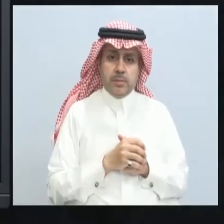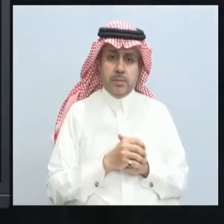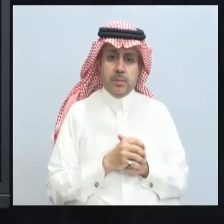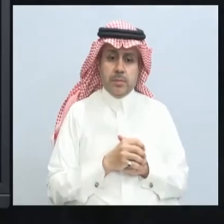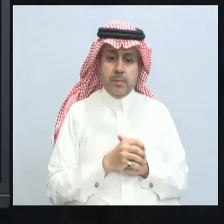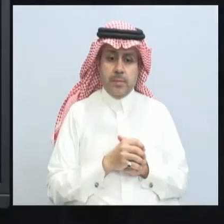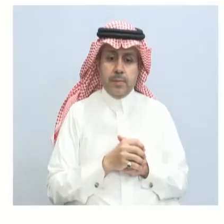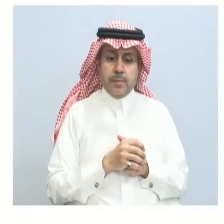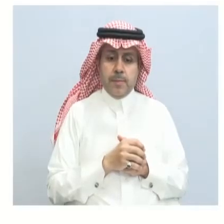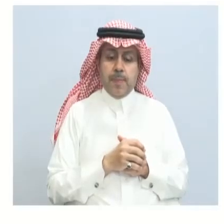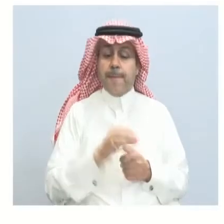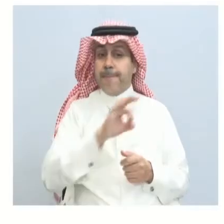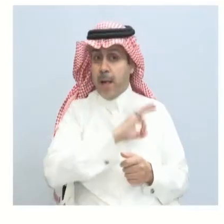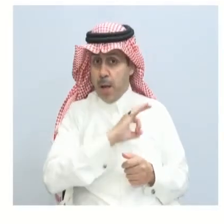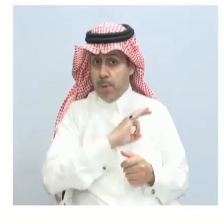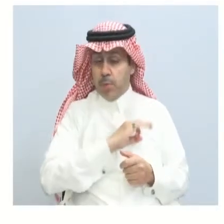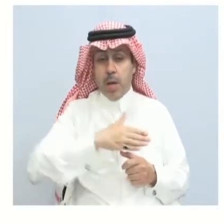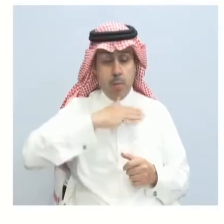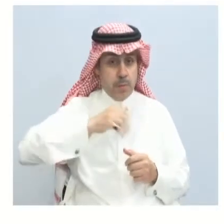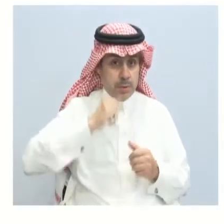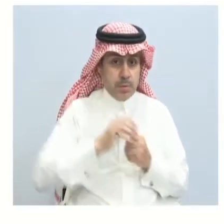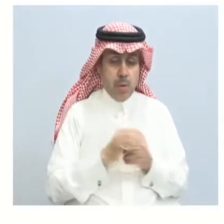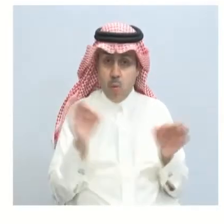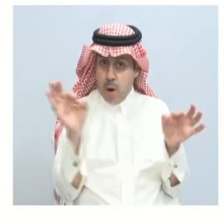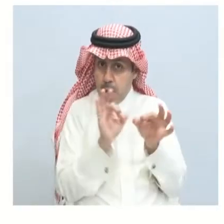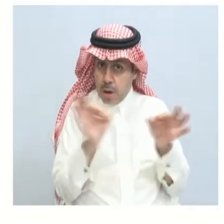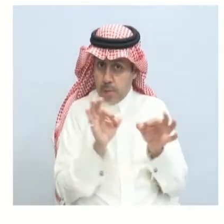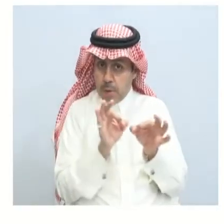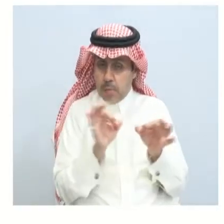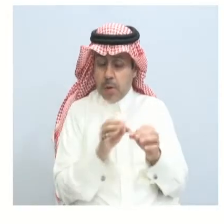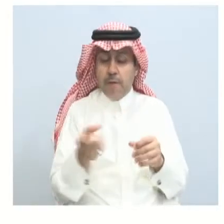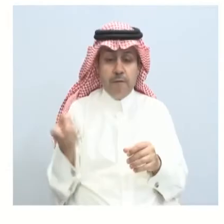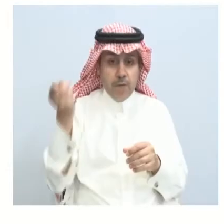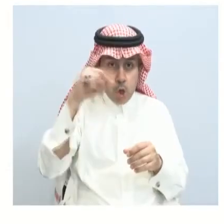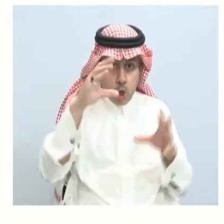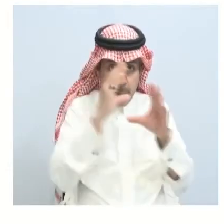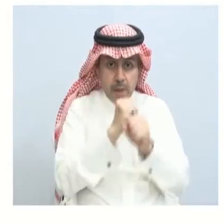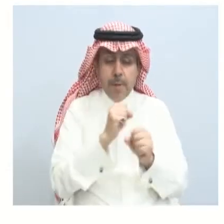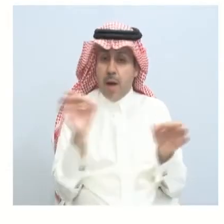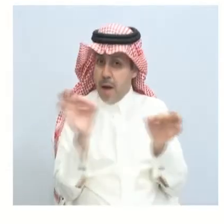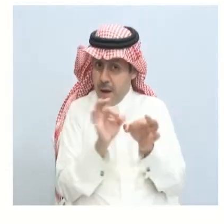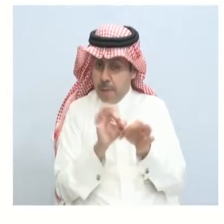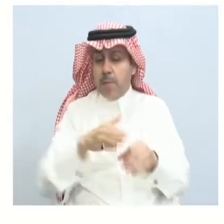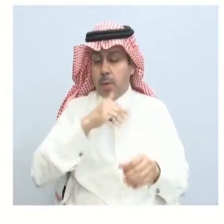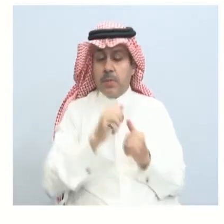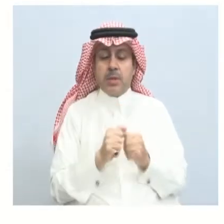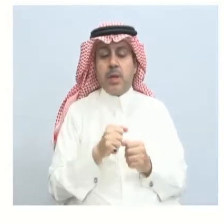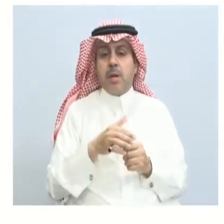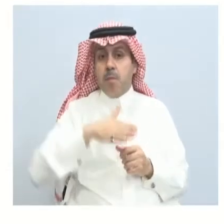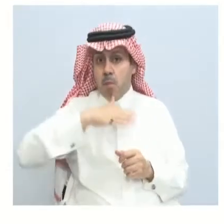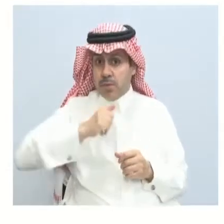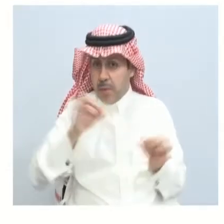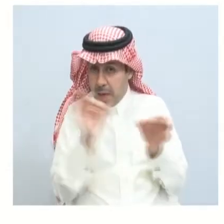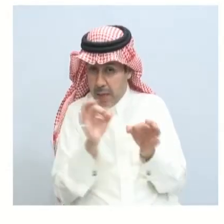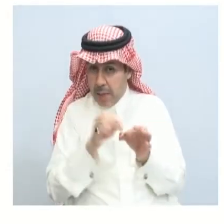وسلم ان احبكم الي واقربكم في الاخره واقربكم مني في الاخره اي